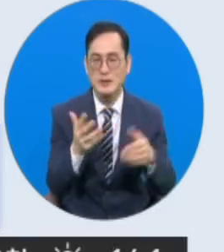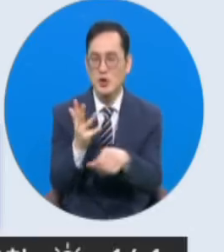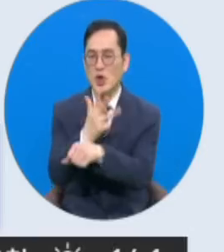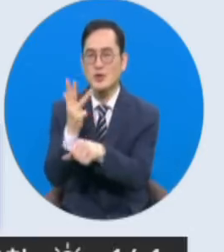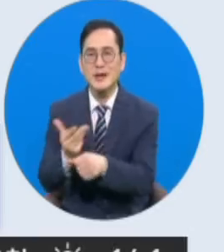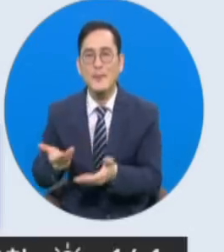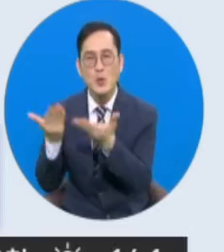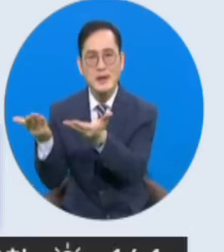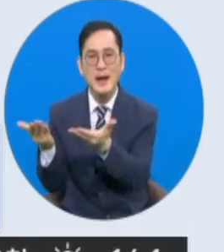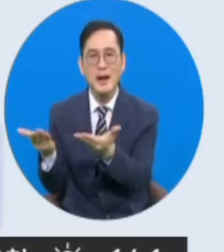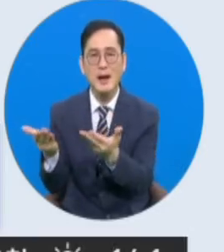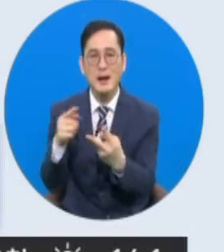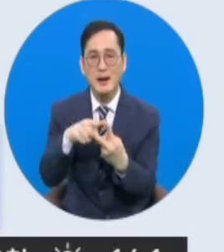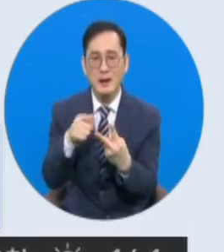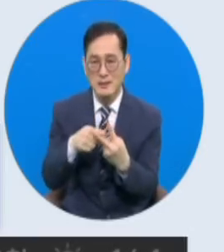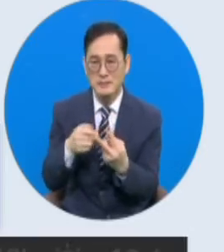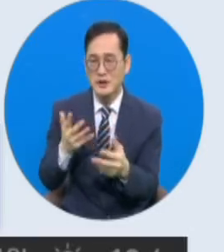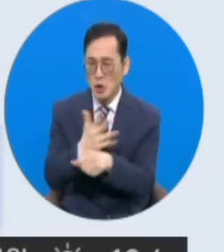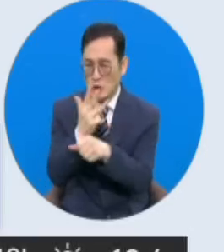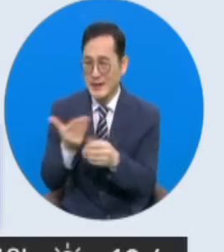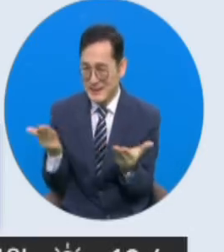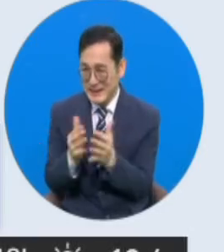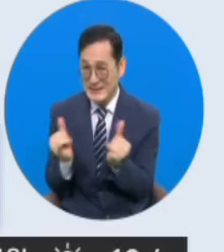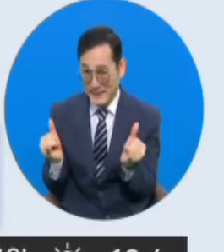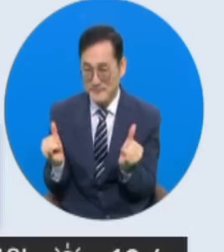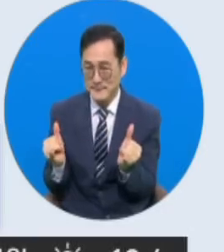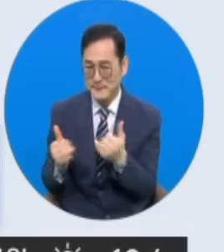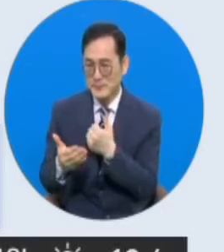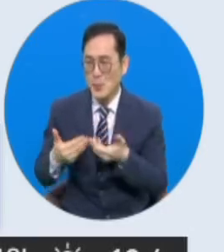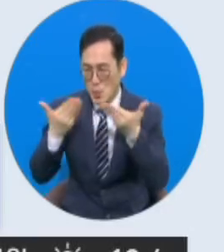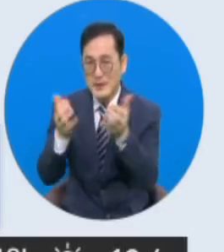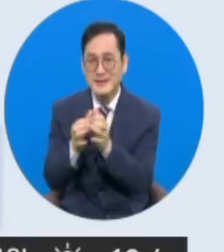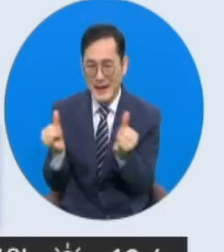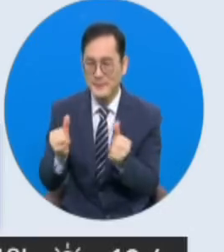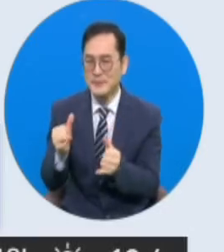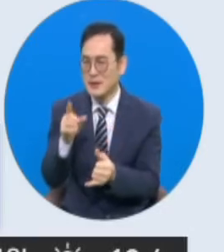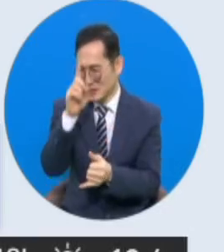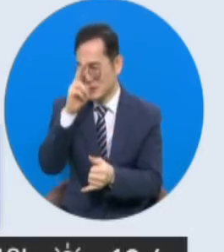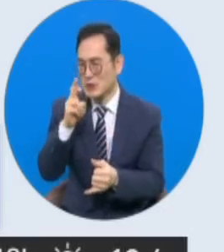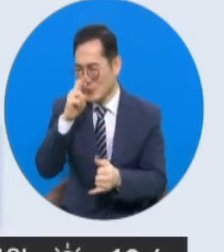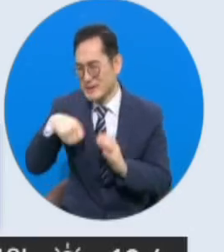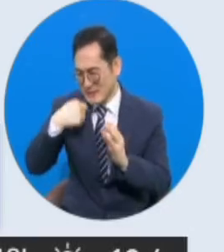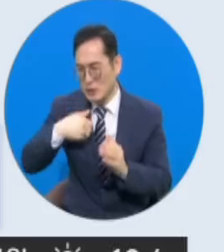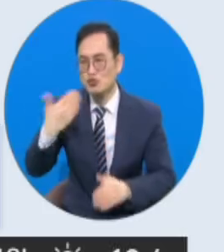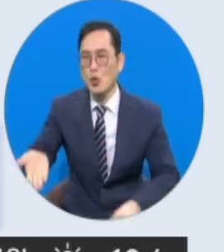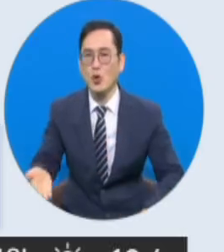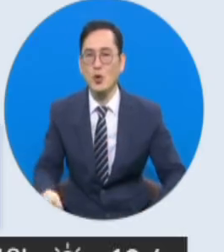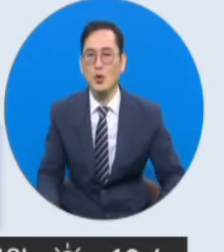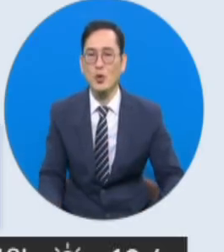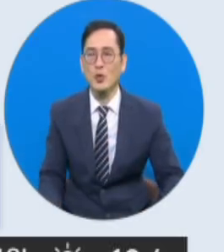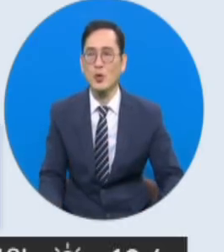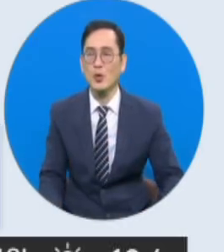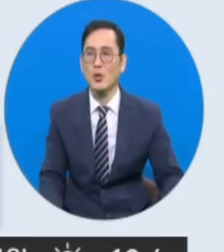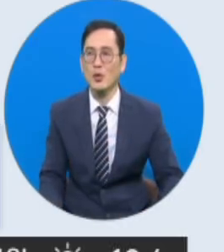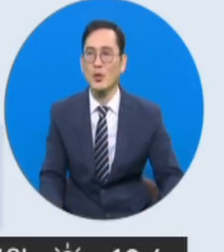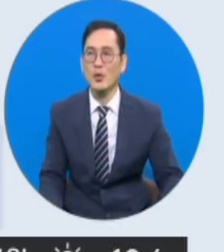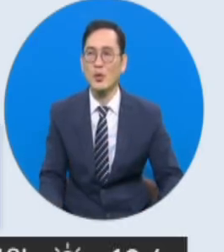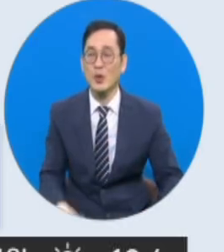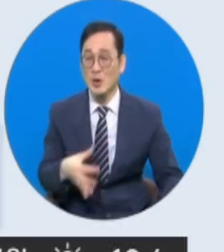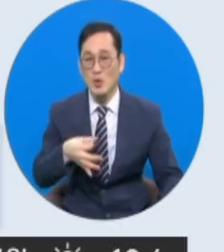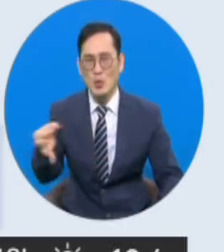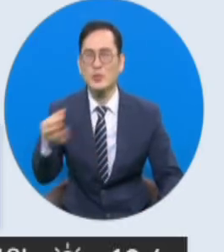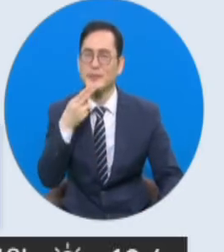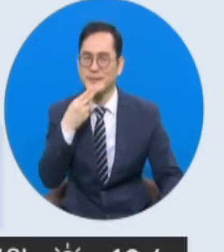8시간짜리만 밥을 준다라고 고지가 되어 있습니다 돈은 안 주지만 책방이 굿즈와 간식은 제공해 주겠다라고